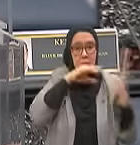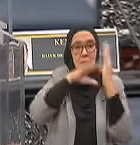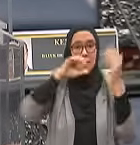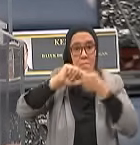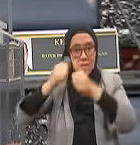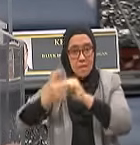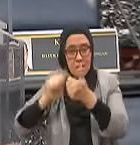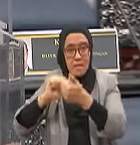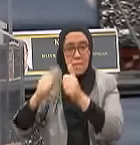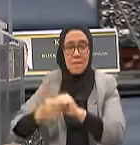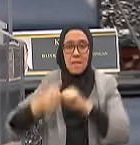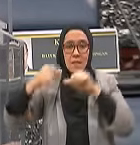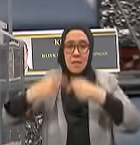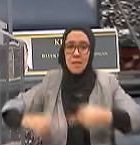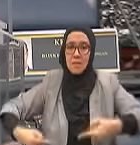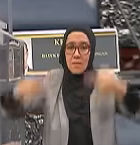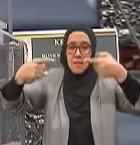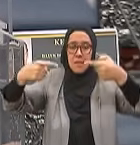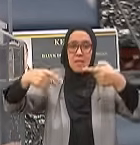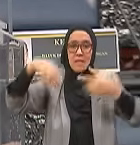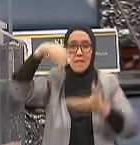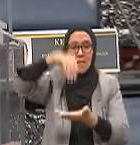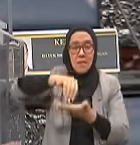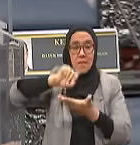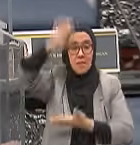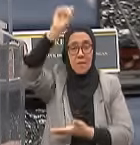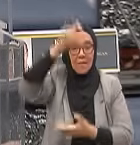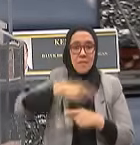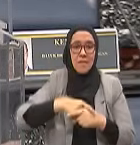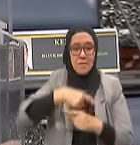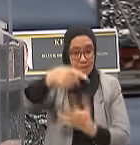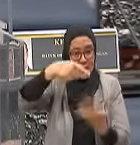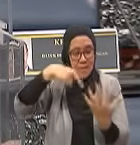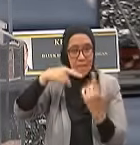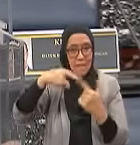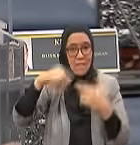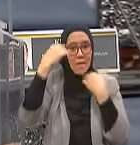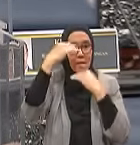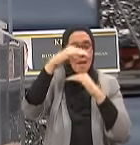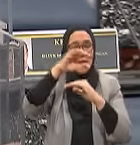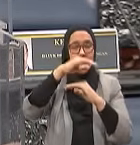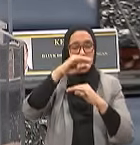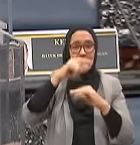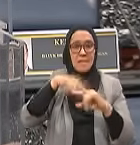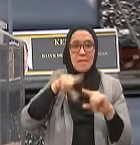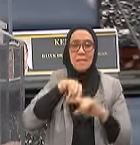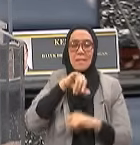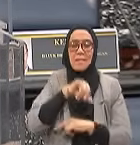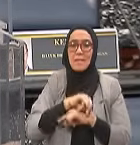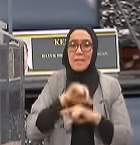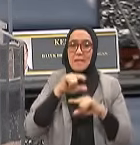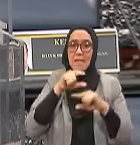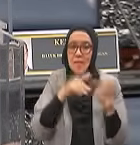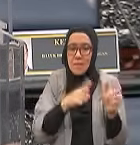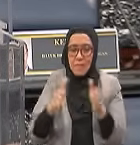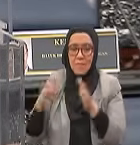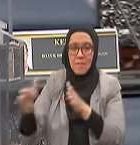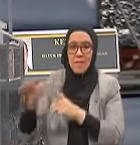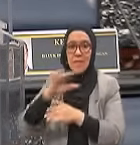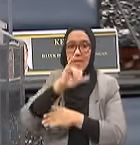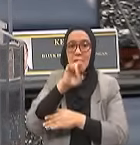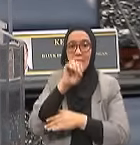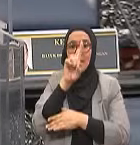istaba antaranya kajian planindo hap penerbangan dan logistik saudara disaba dan kajian